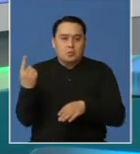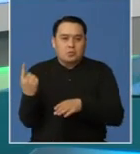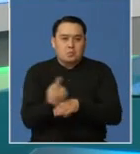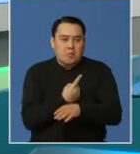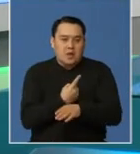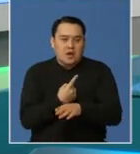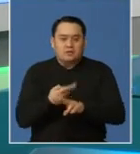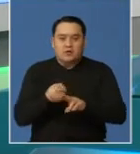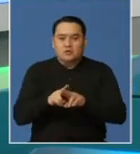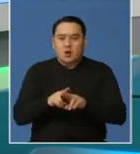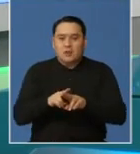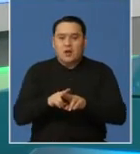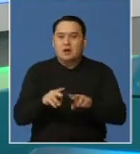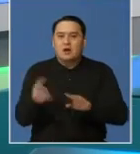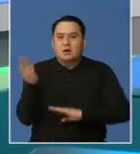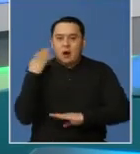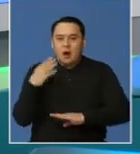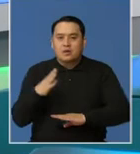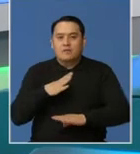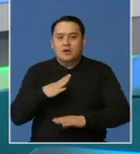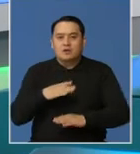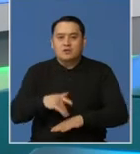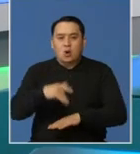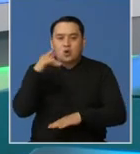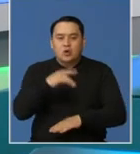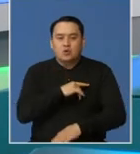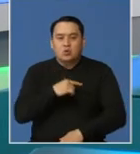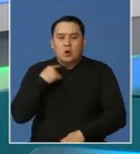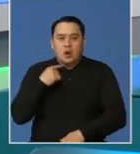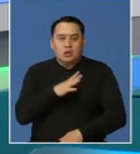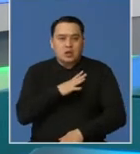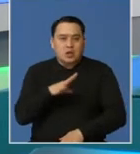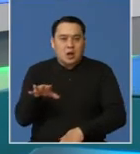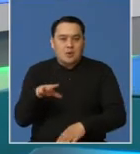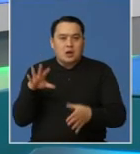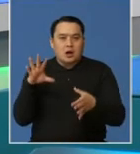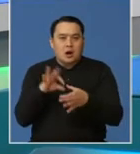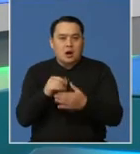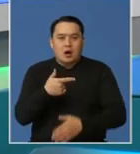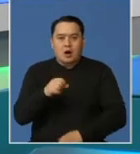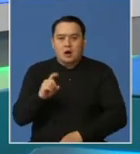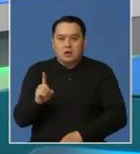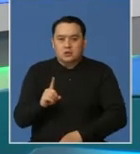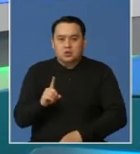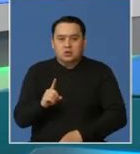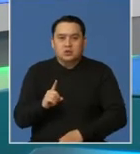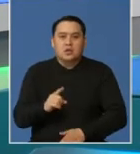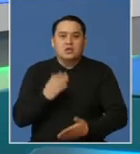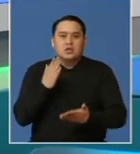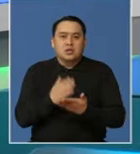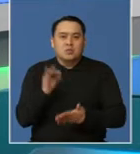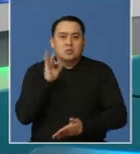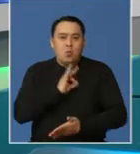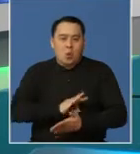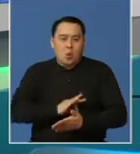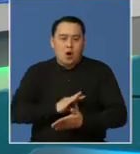своего рода первопроходцами. Ранее ни одна высотка областного центра не имела доступ к экологически чистому голубому топливу.